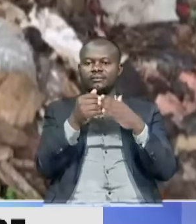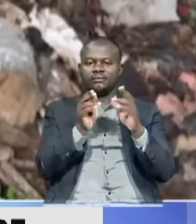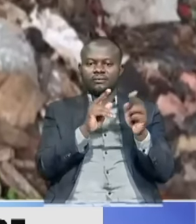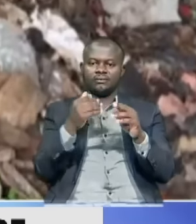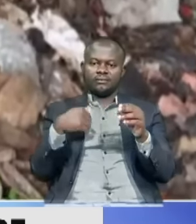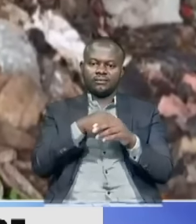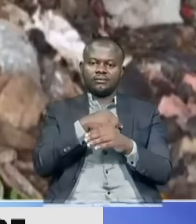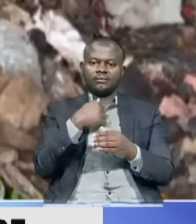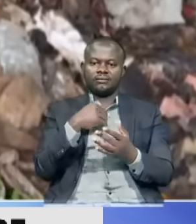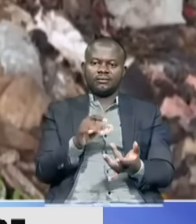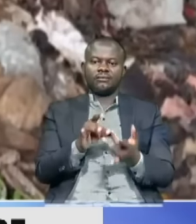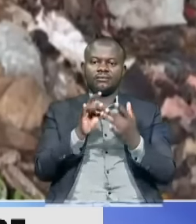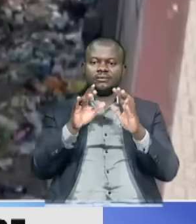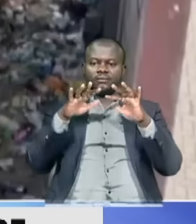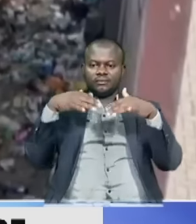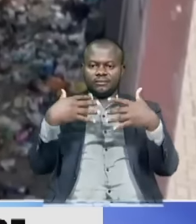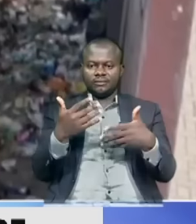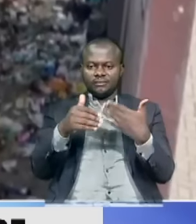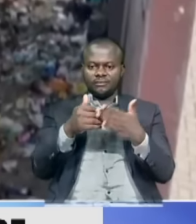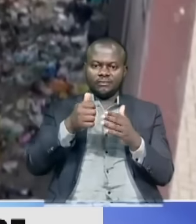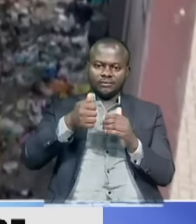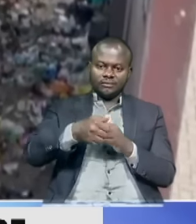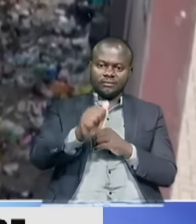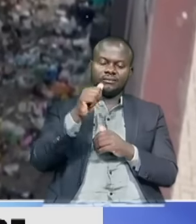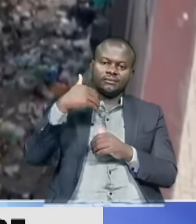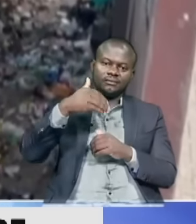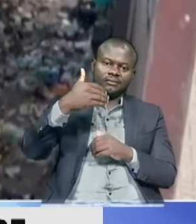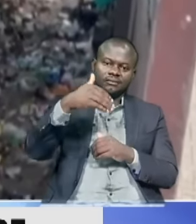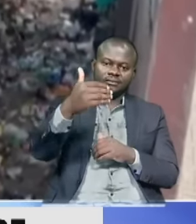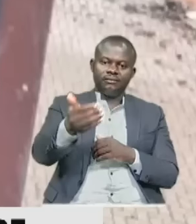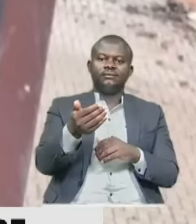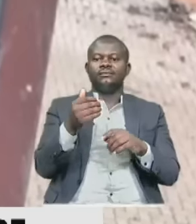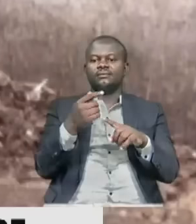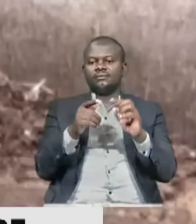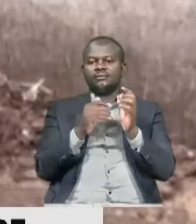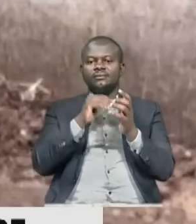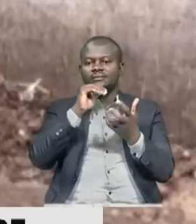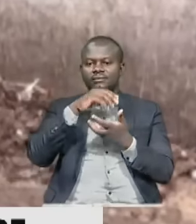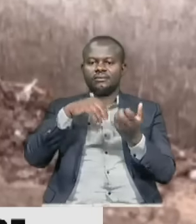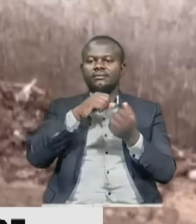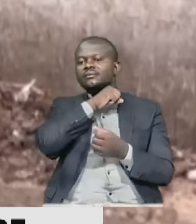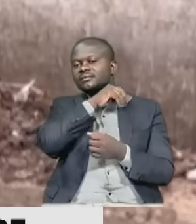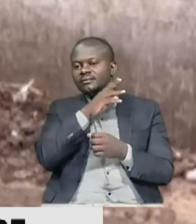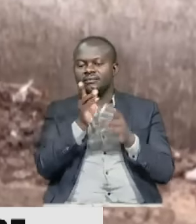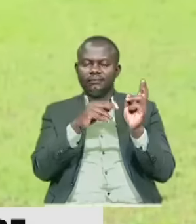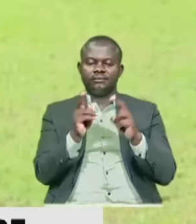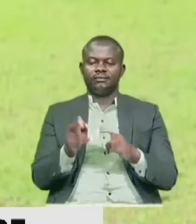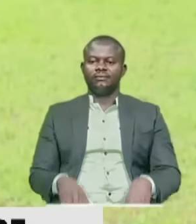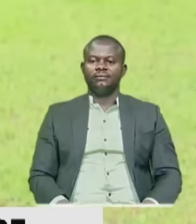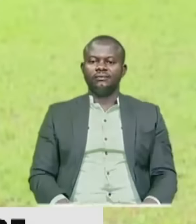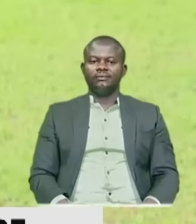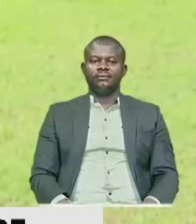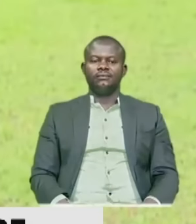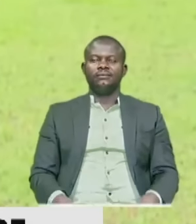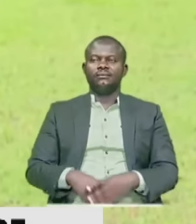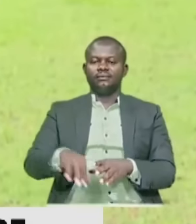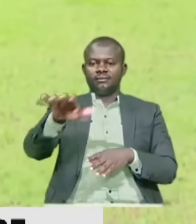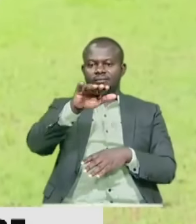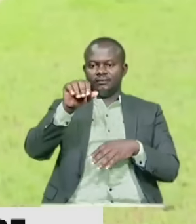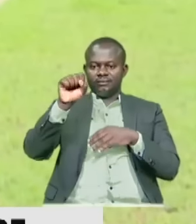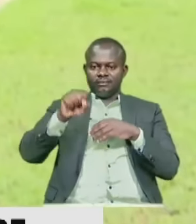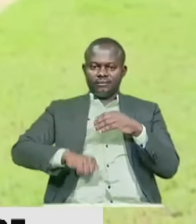ikagira umwihariko w'ukuntu uyo igenzwa ukundi ariko itavanzwe n'imyanda isanzwe. Mu bimoteri byo mu